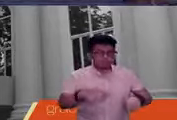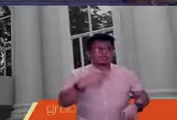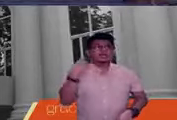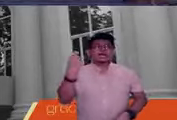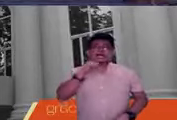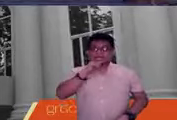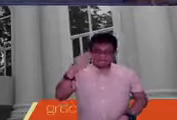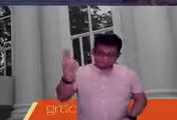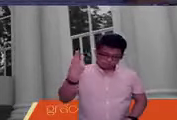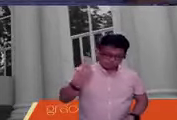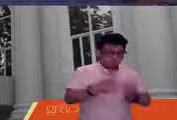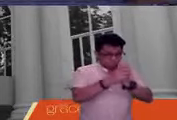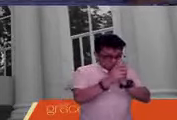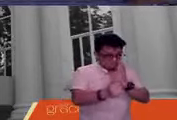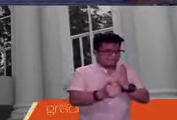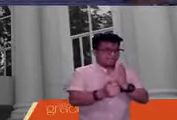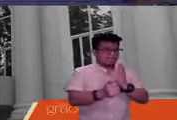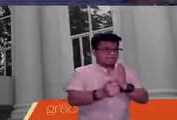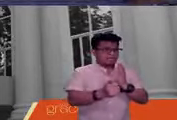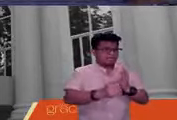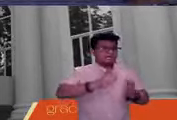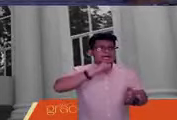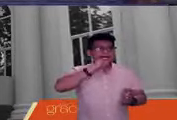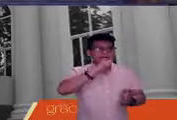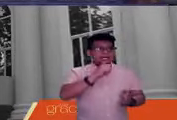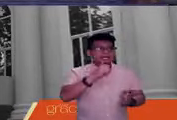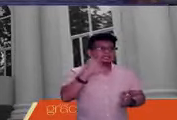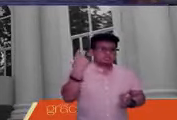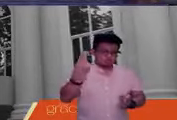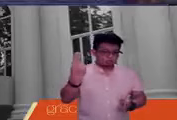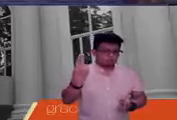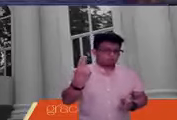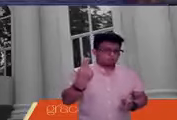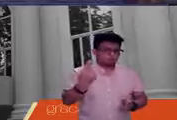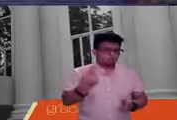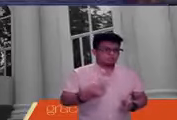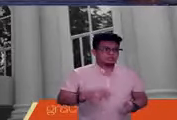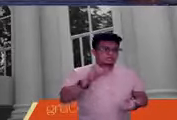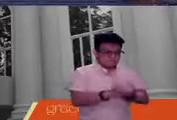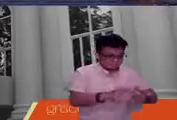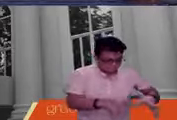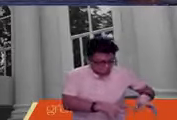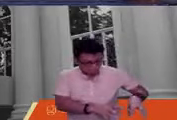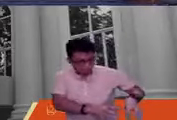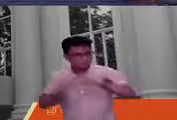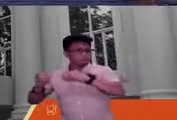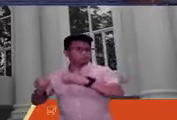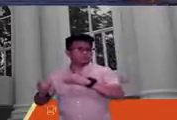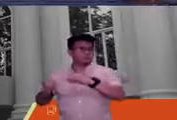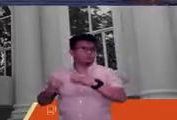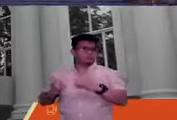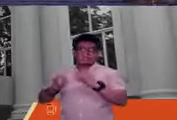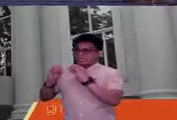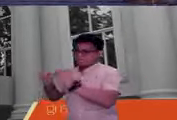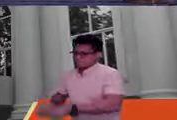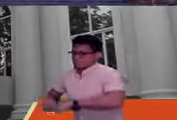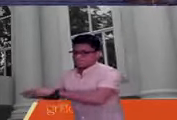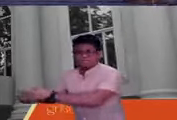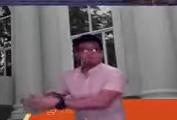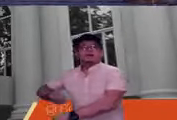Mga kaigsunan, here Jesus is not talking about riches, talents, blessings, or influence. He's talking